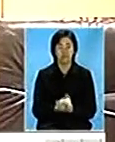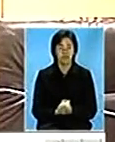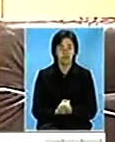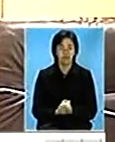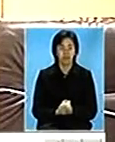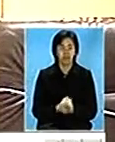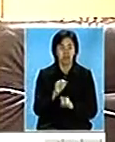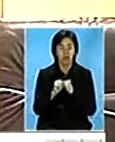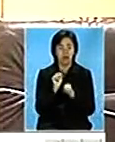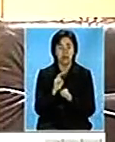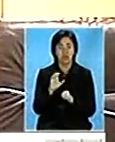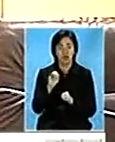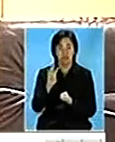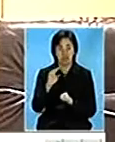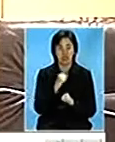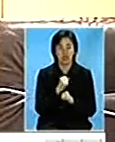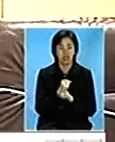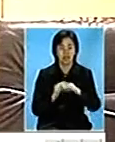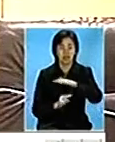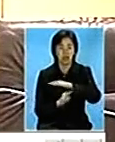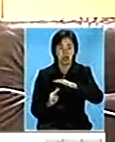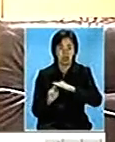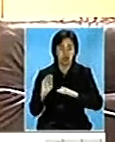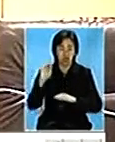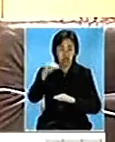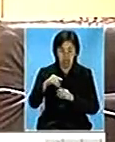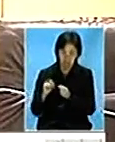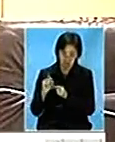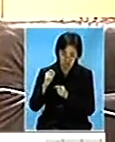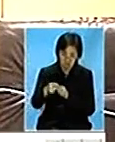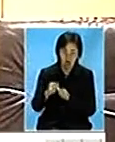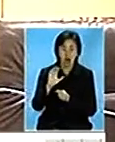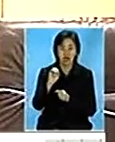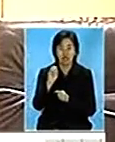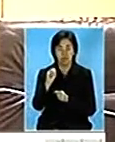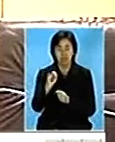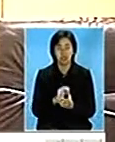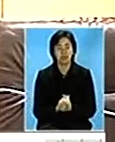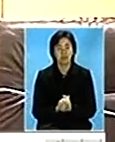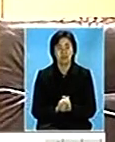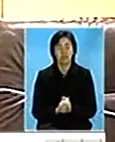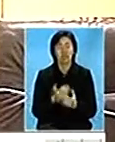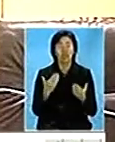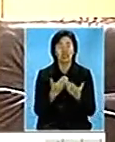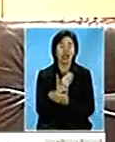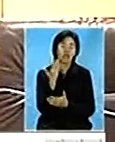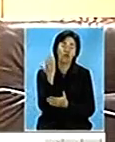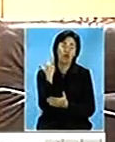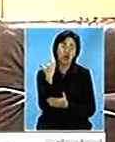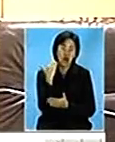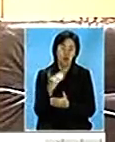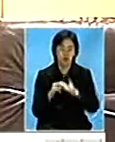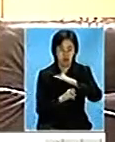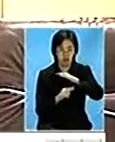2554ให้ก่อสร้างเป็นสะพานคอนกรีตเสริมเหล็กยาวประมาณ50เมตรทดแทนสะพานไม้เดิม